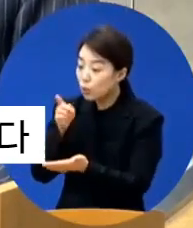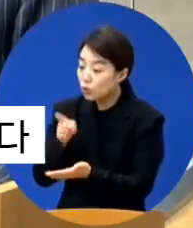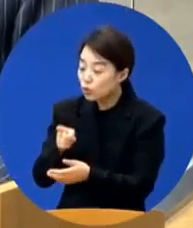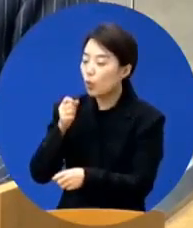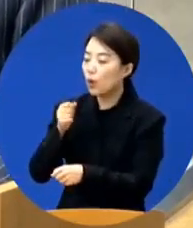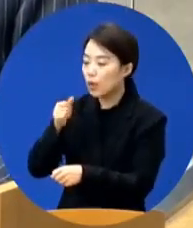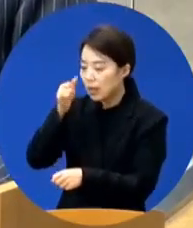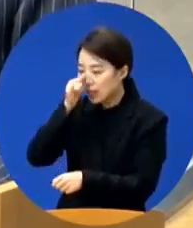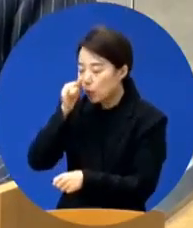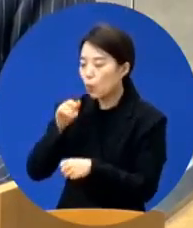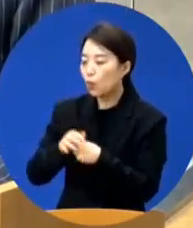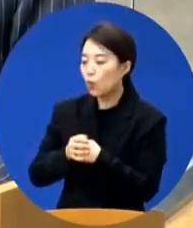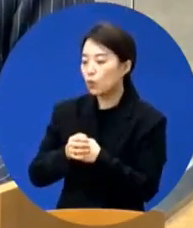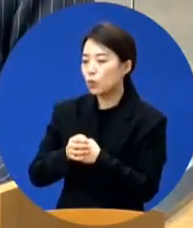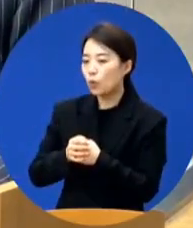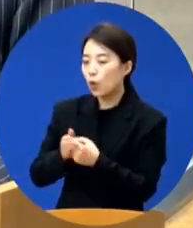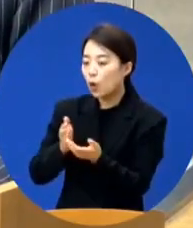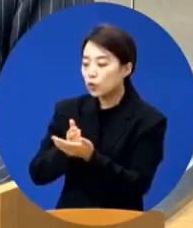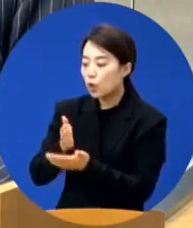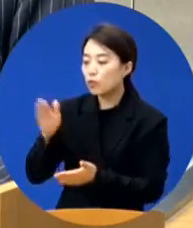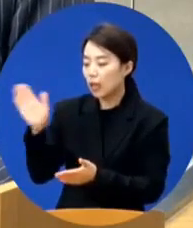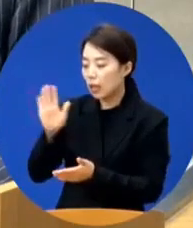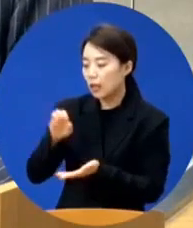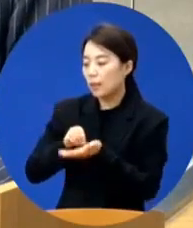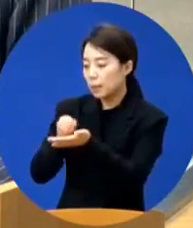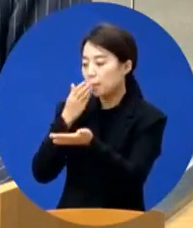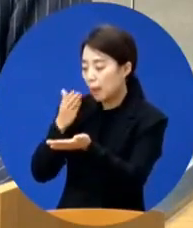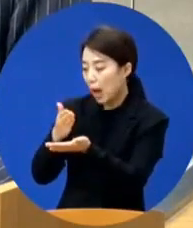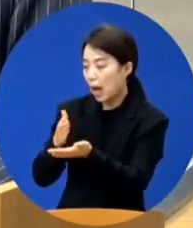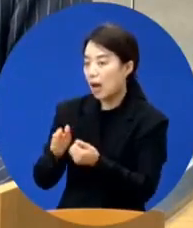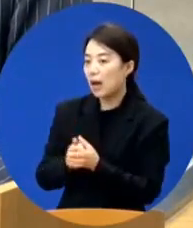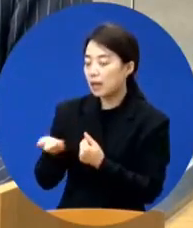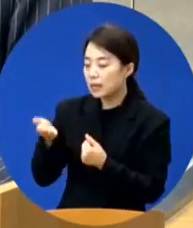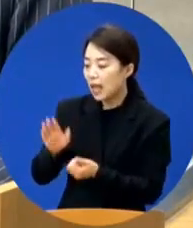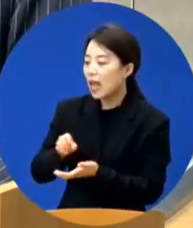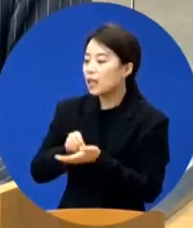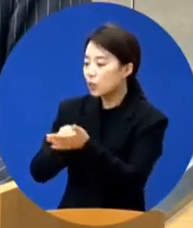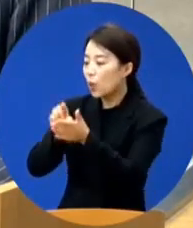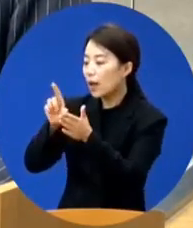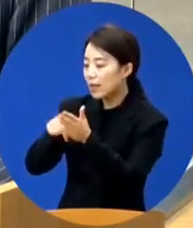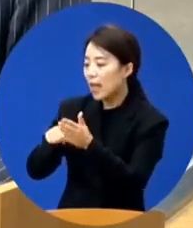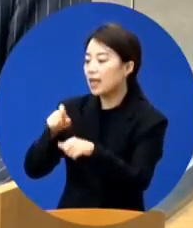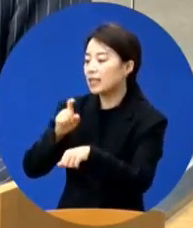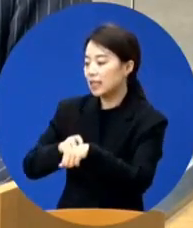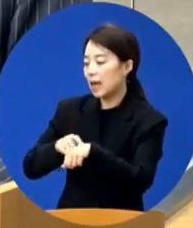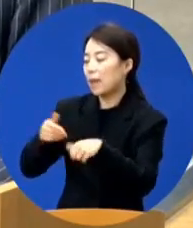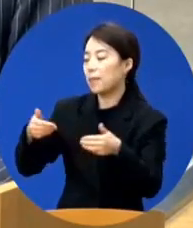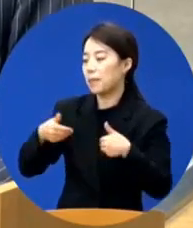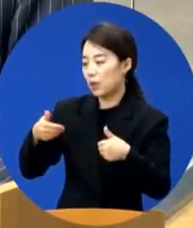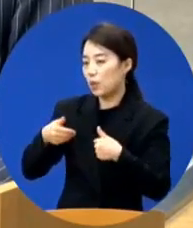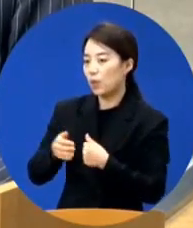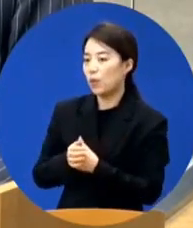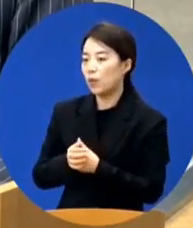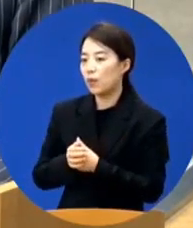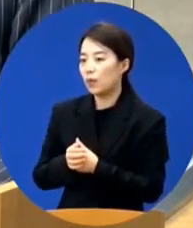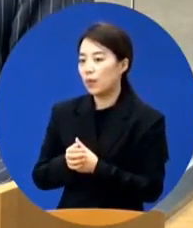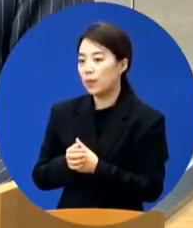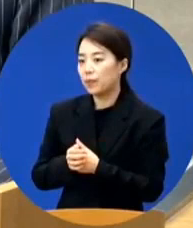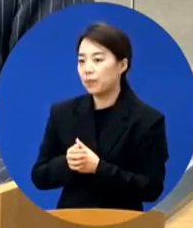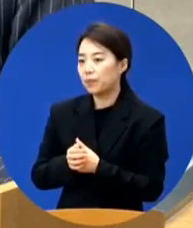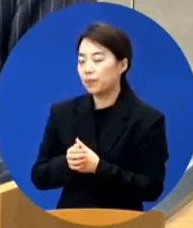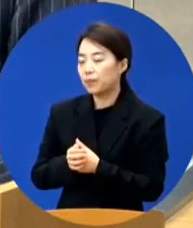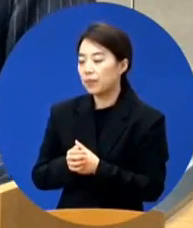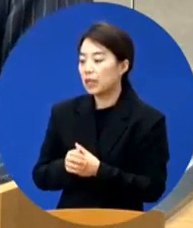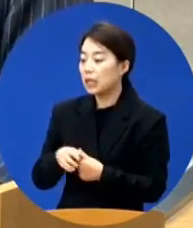합니다. 그리고 등록만 하면 되는데 등록에 조금 시간이 걸리죠. 등록을 아까 지금 우리 강